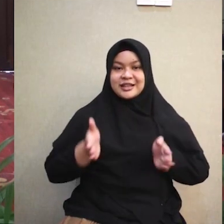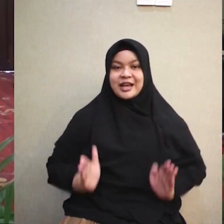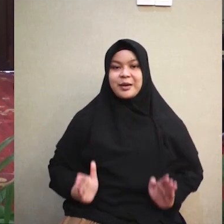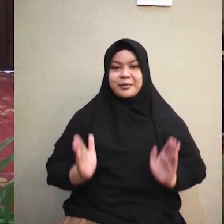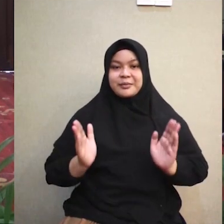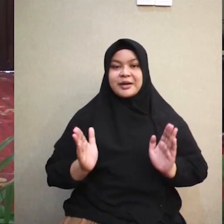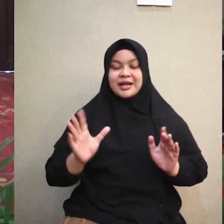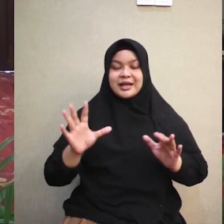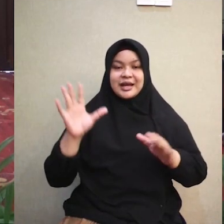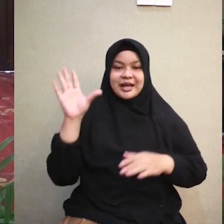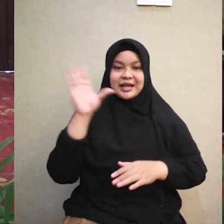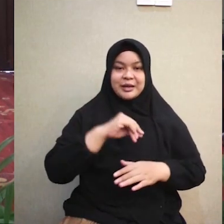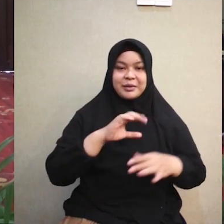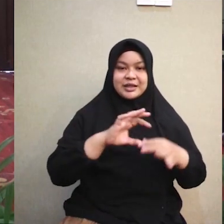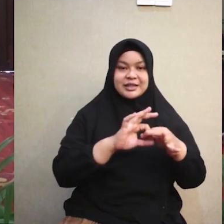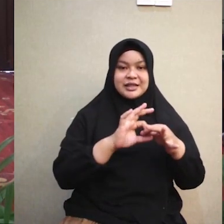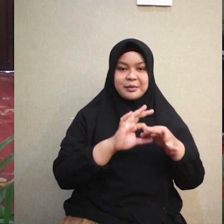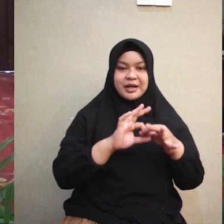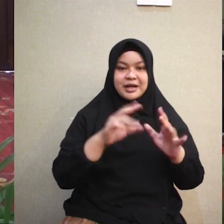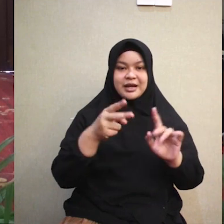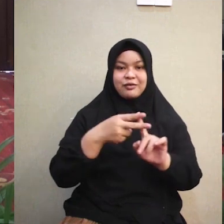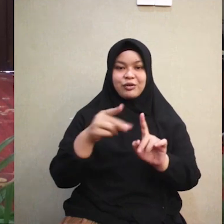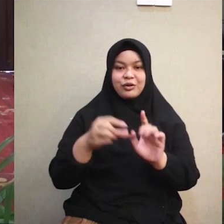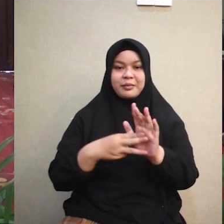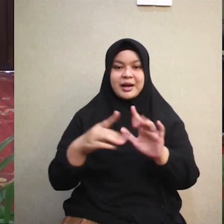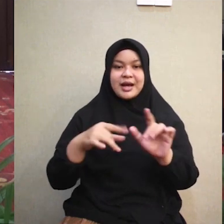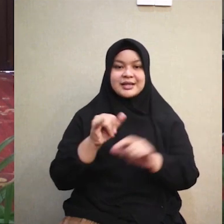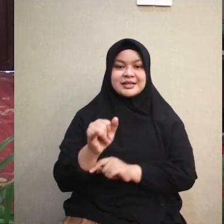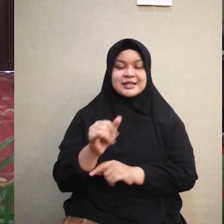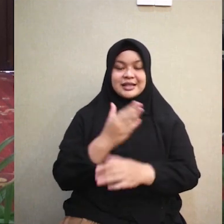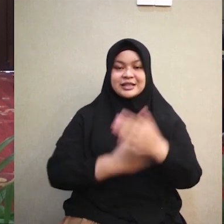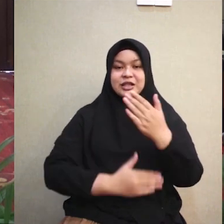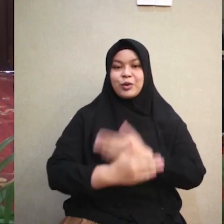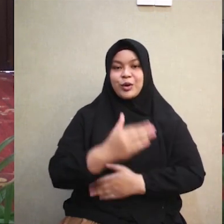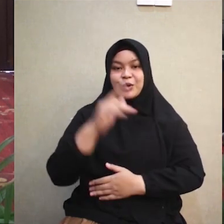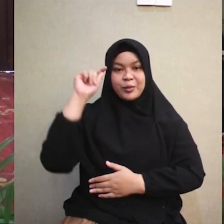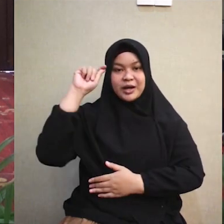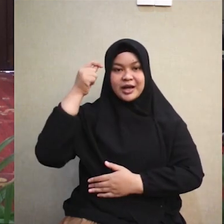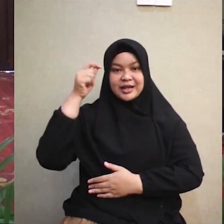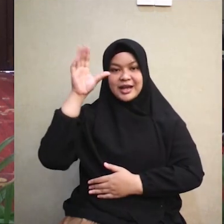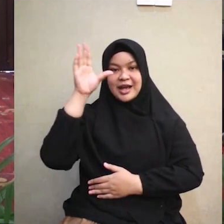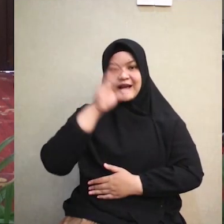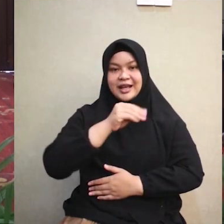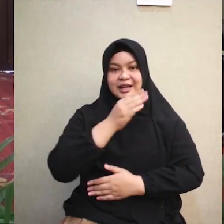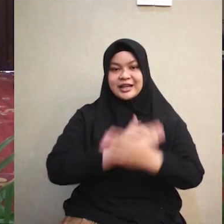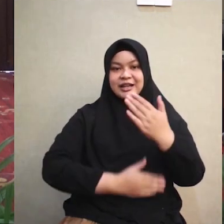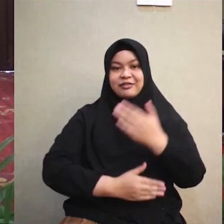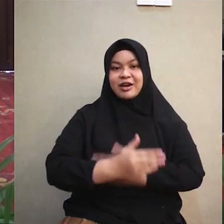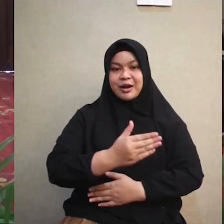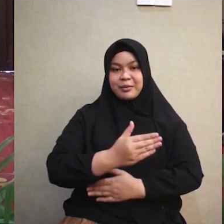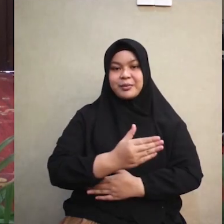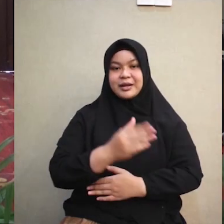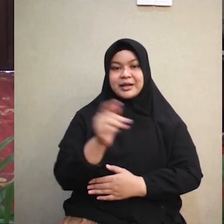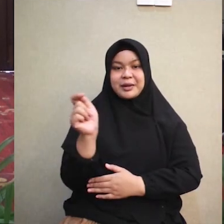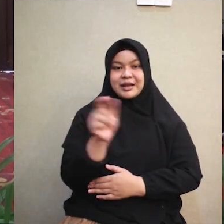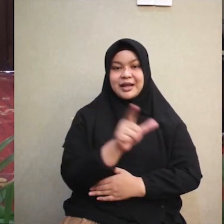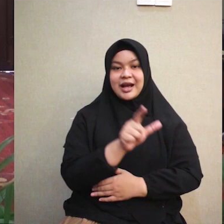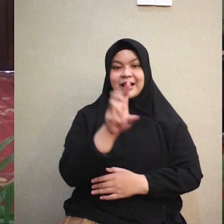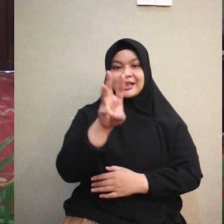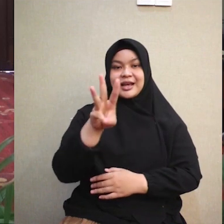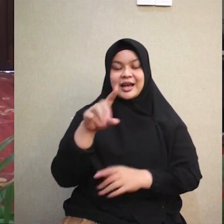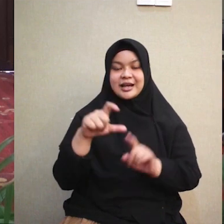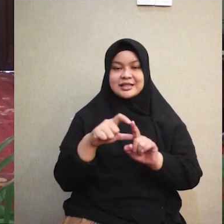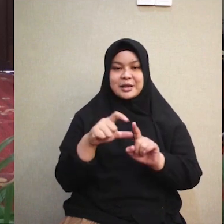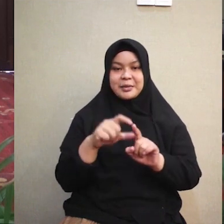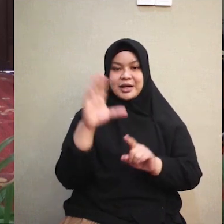disabilitas untuk memperingati hari difabel yang jatuh pada tanggal 3 Desember dan hari